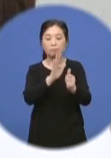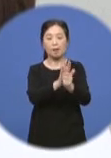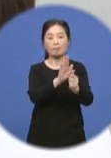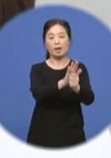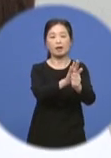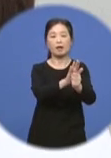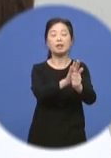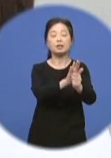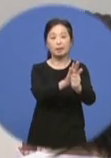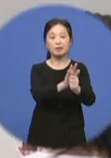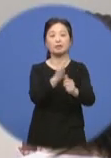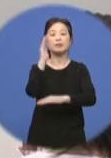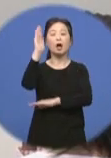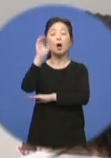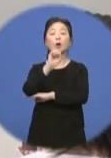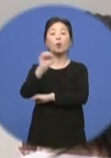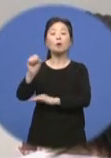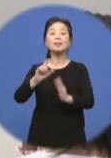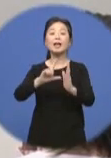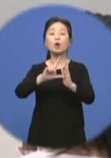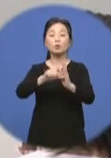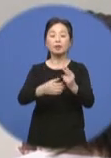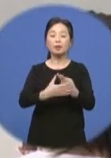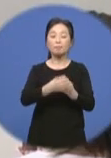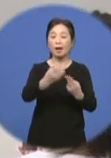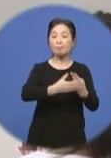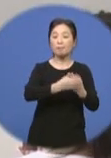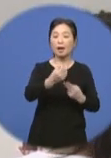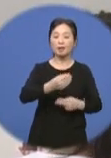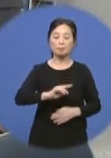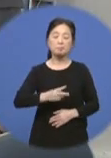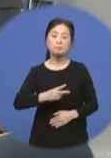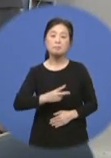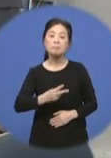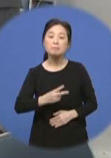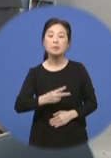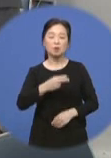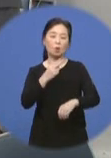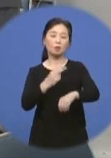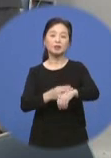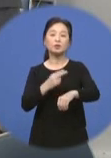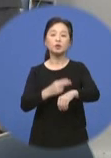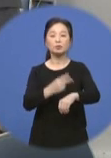アになって役割を交代しながら、その技術を実践的に学んでいました。